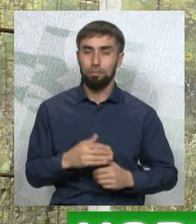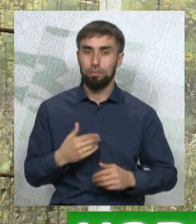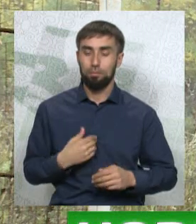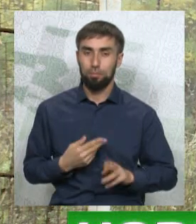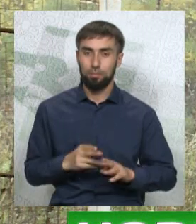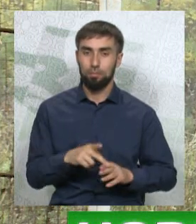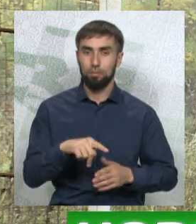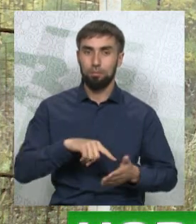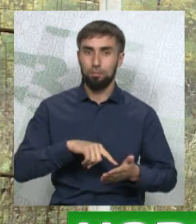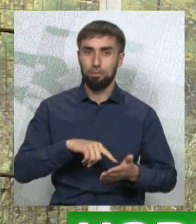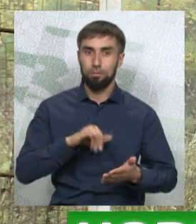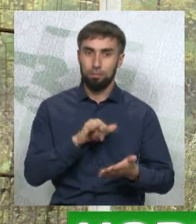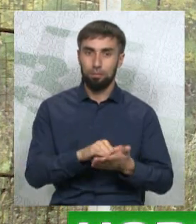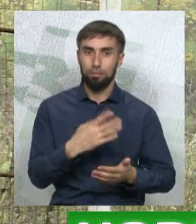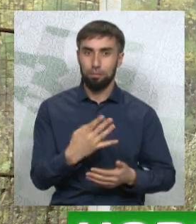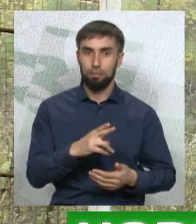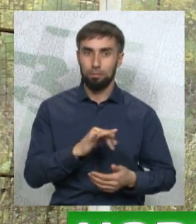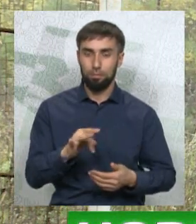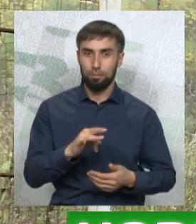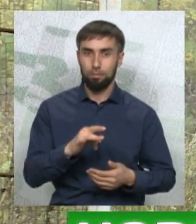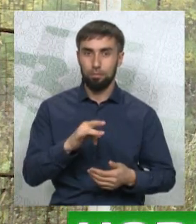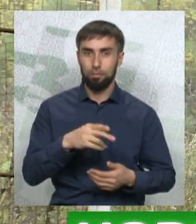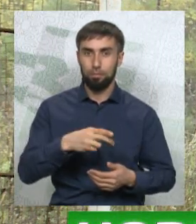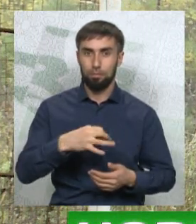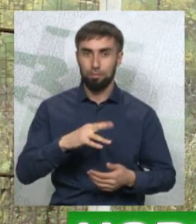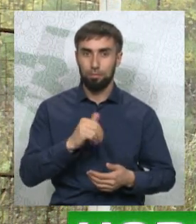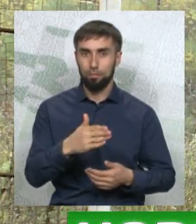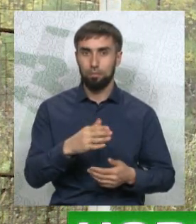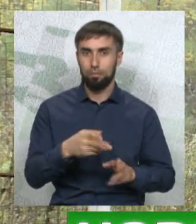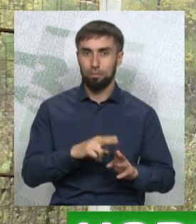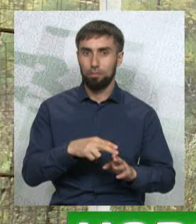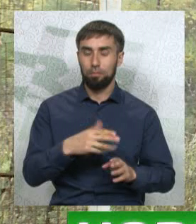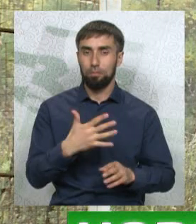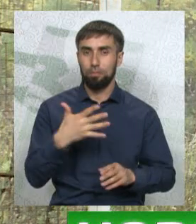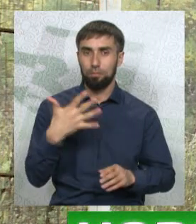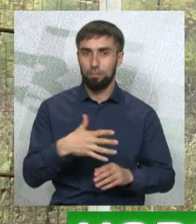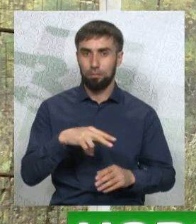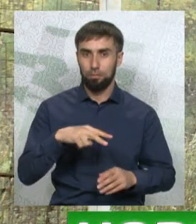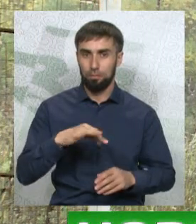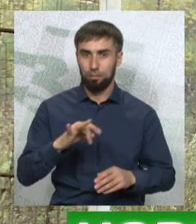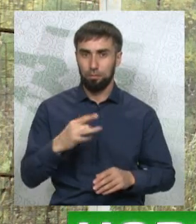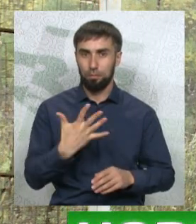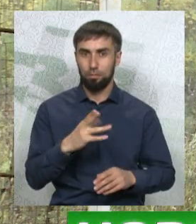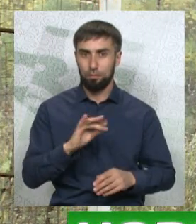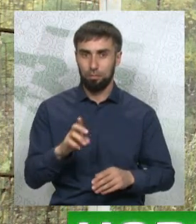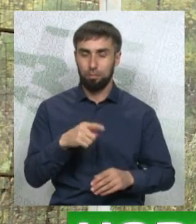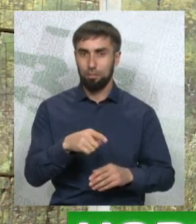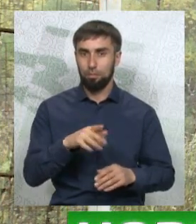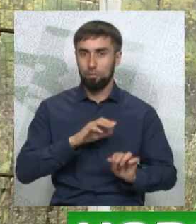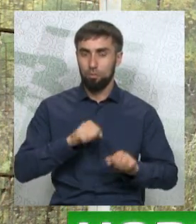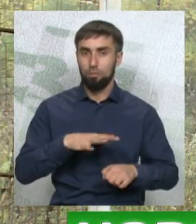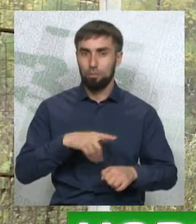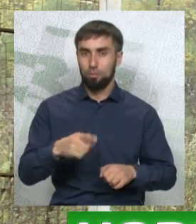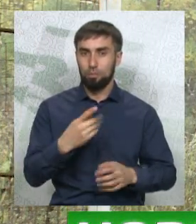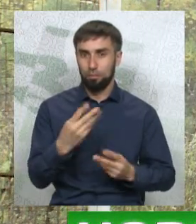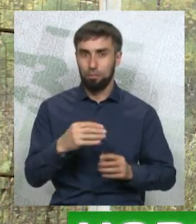источник воды . 4 крана емкость объемом 5000 литров а в день отсюда забирают воду